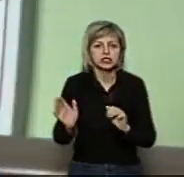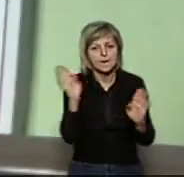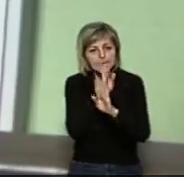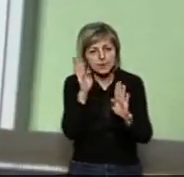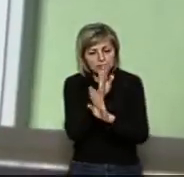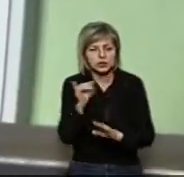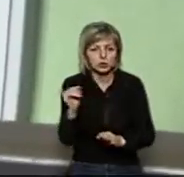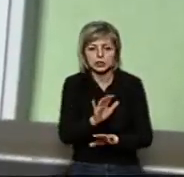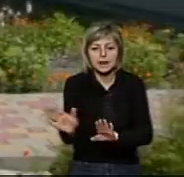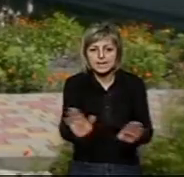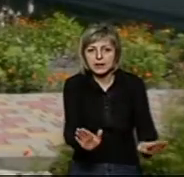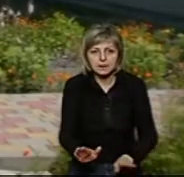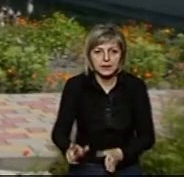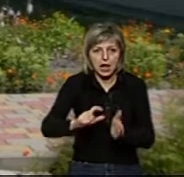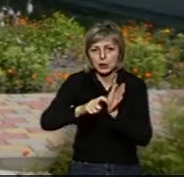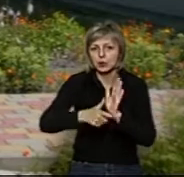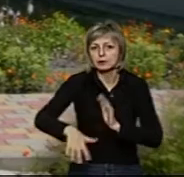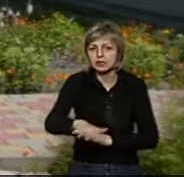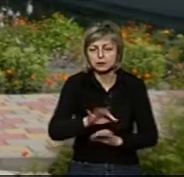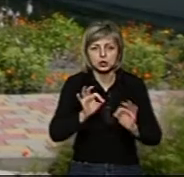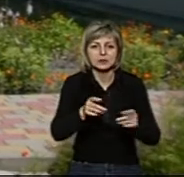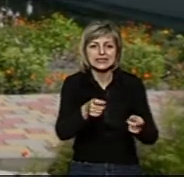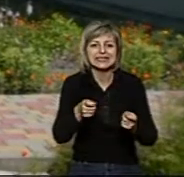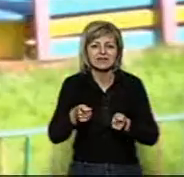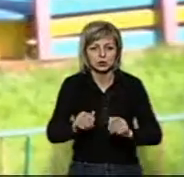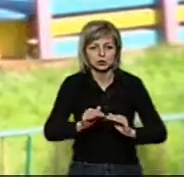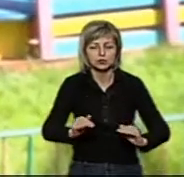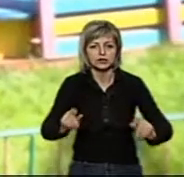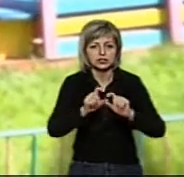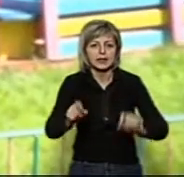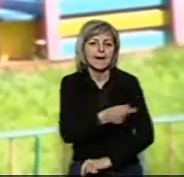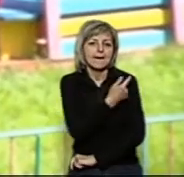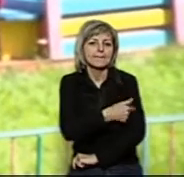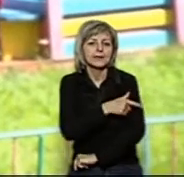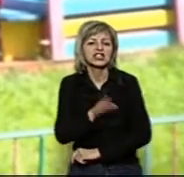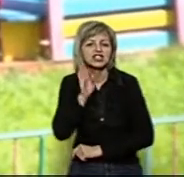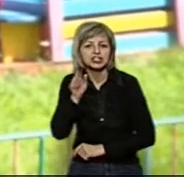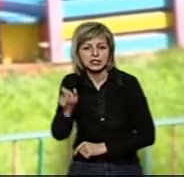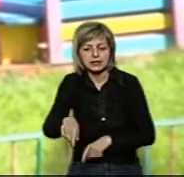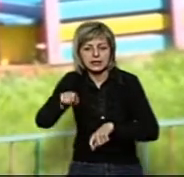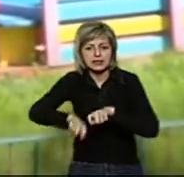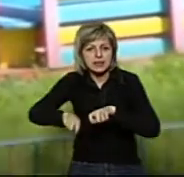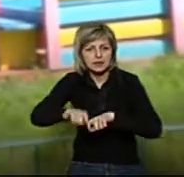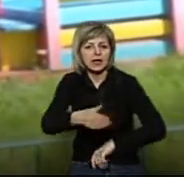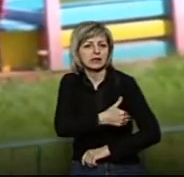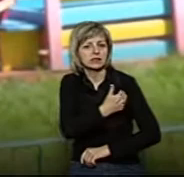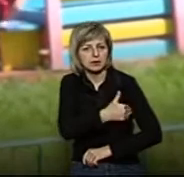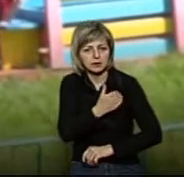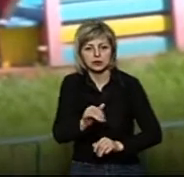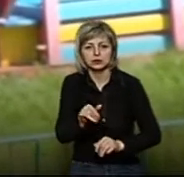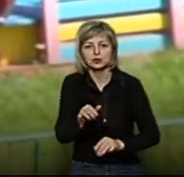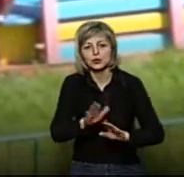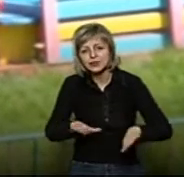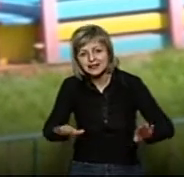приміщення, розповіла завідувачка дитячого садка Наталія Сидорук. Медична сестра заміряла температуру